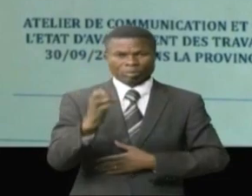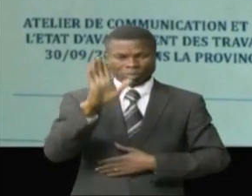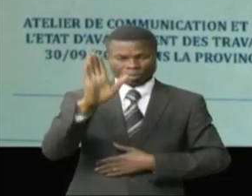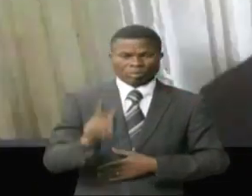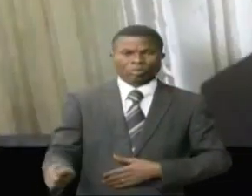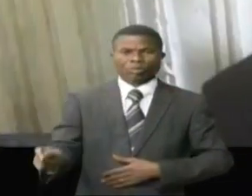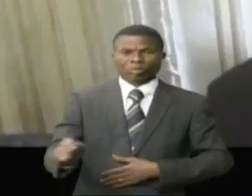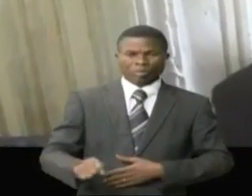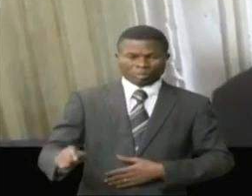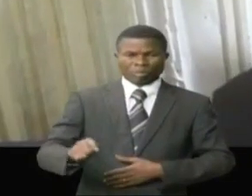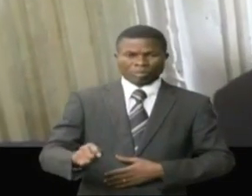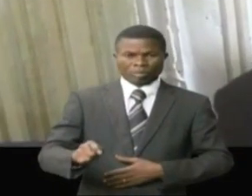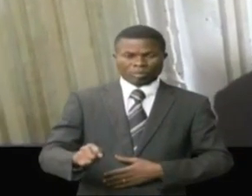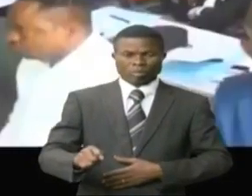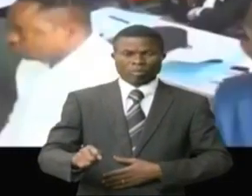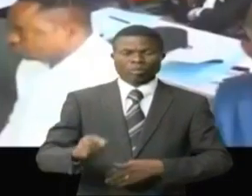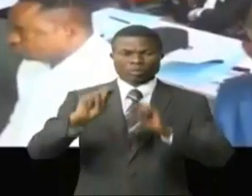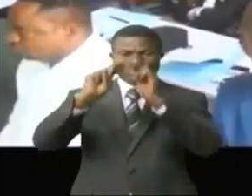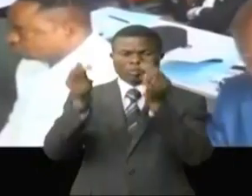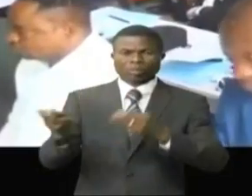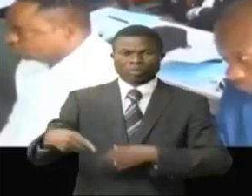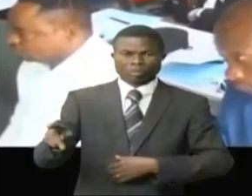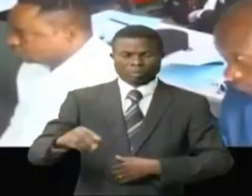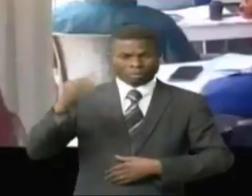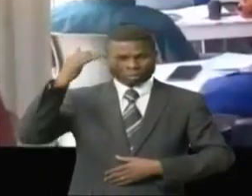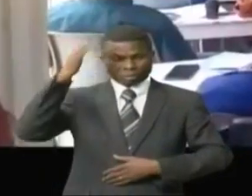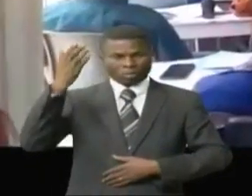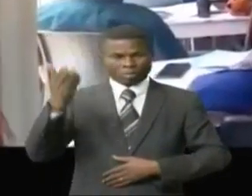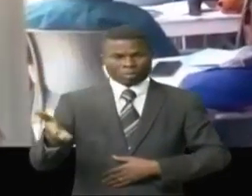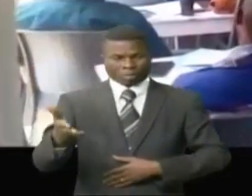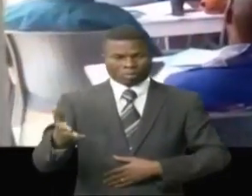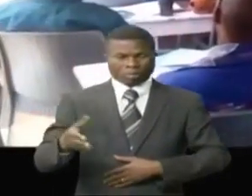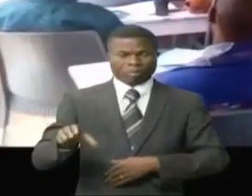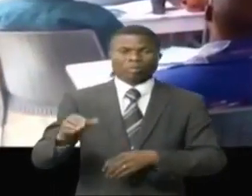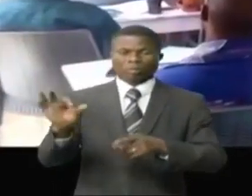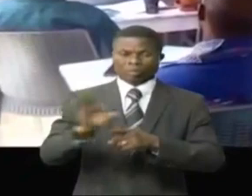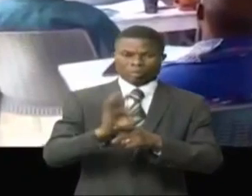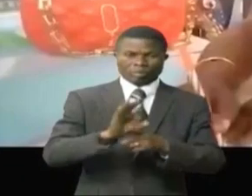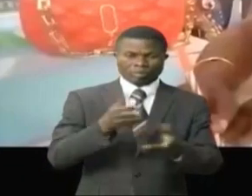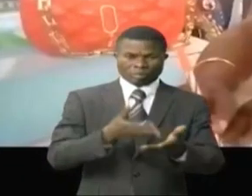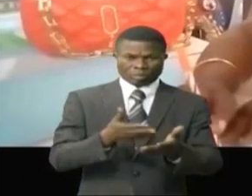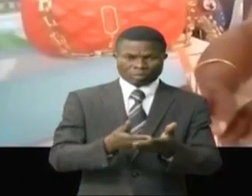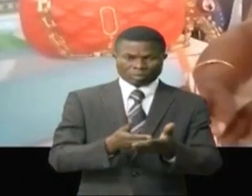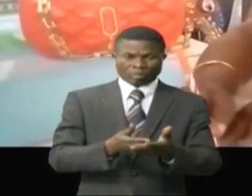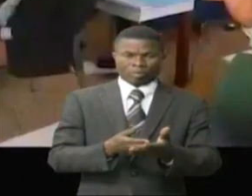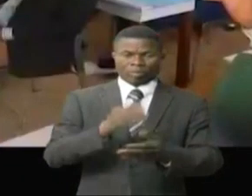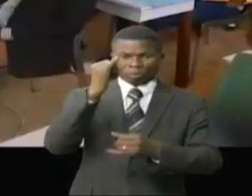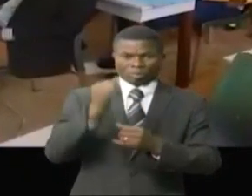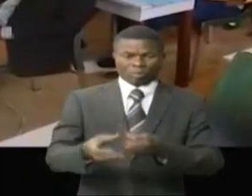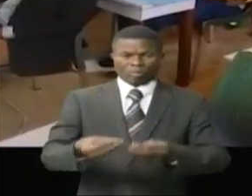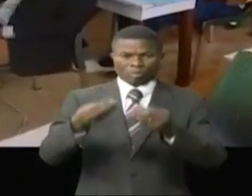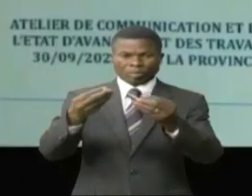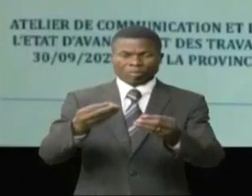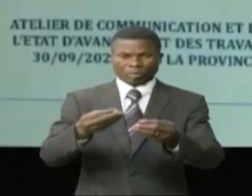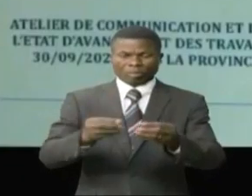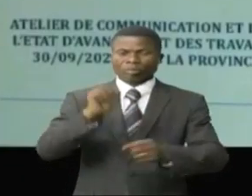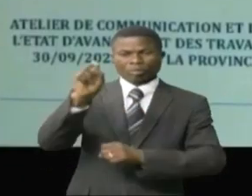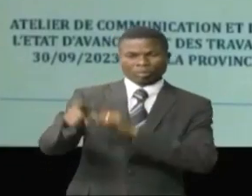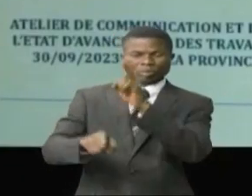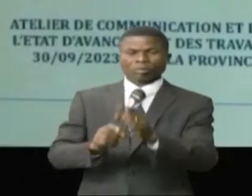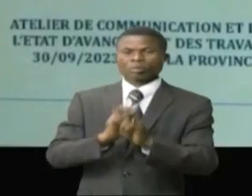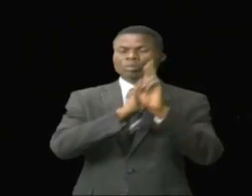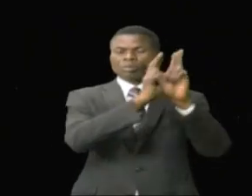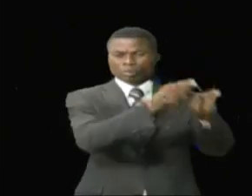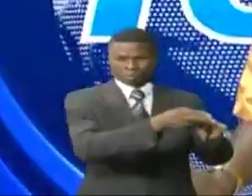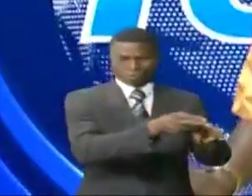145 territoires de l'antenne provinciale de l'Équateur. Cet atelier a été sanctionné par un jeu de